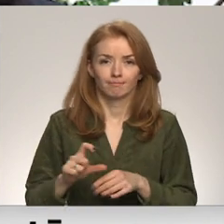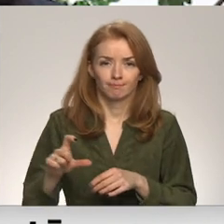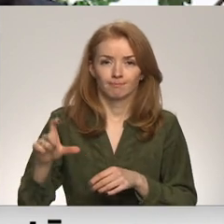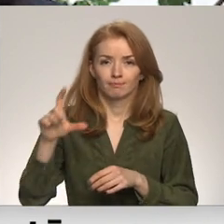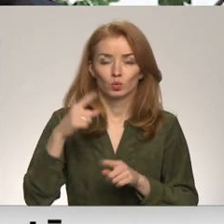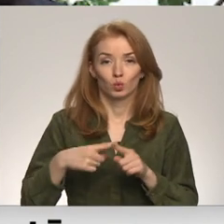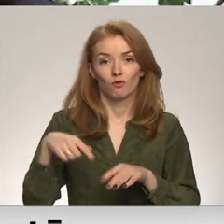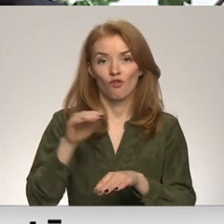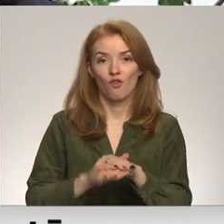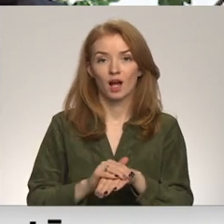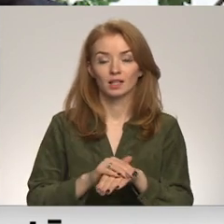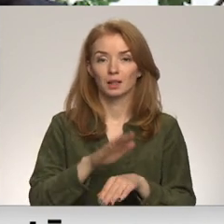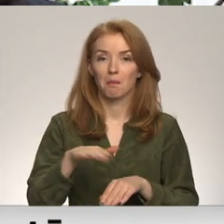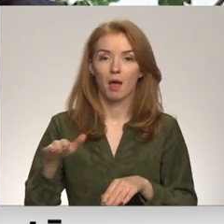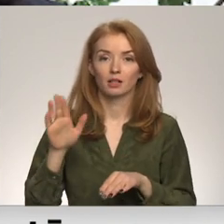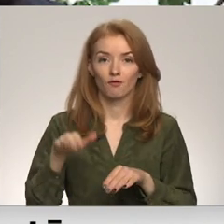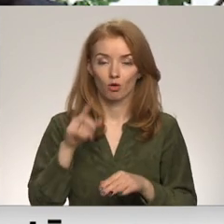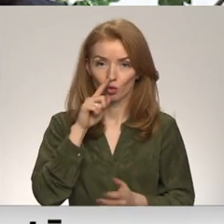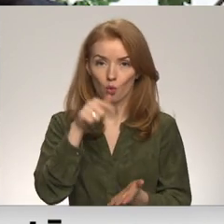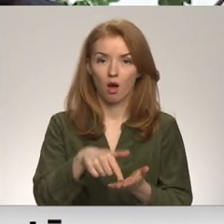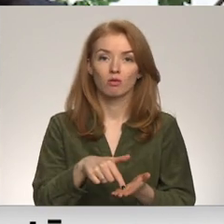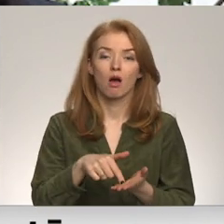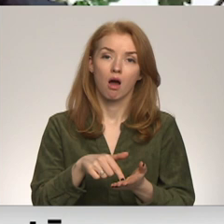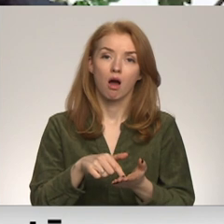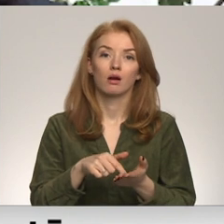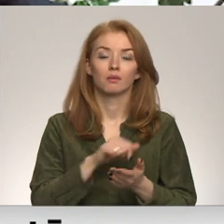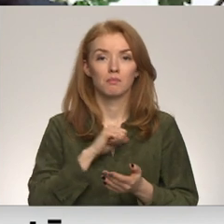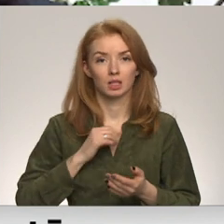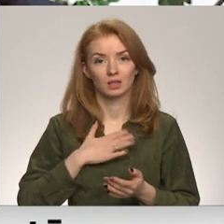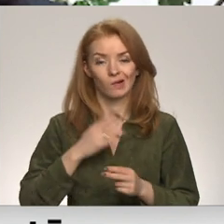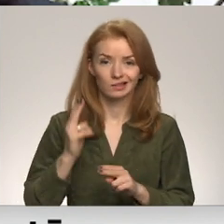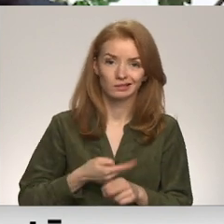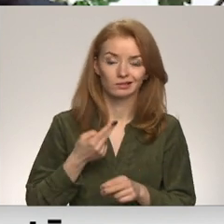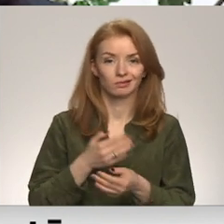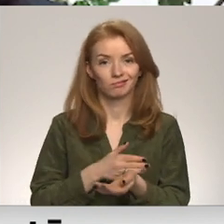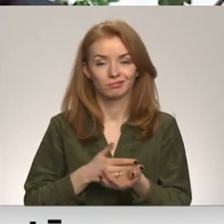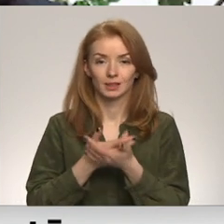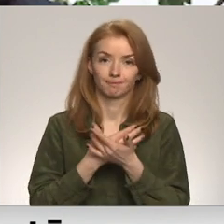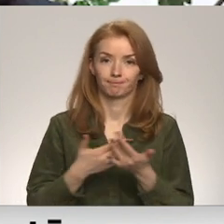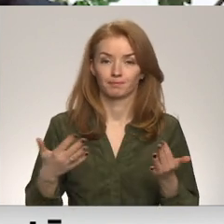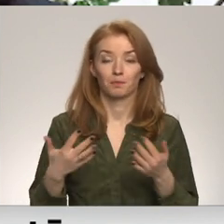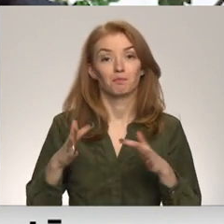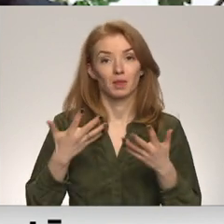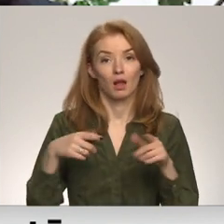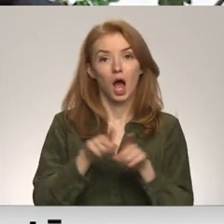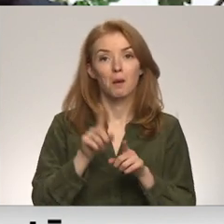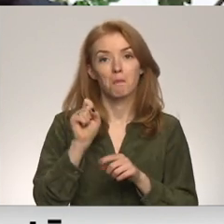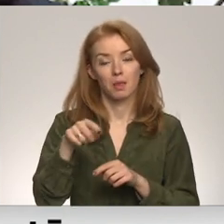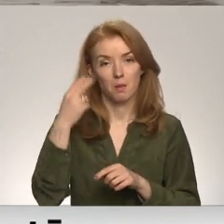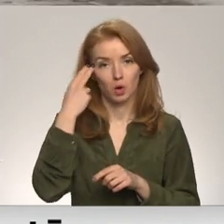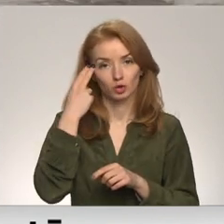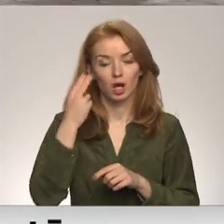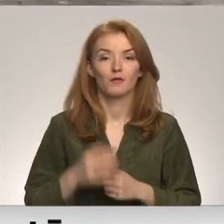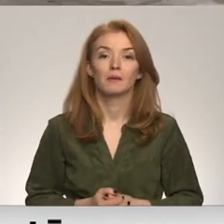un faktiski nu, bērns var nonākt arī pie paškaitējošām darbībām un arī, protams, nu, diemžēl, bet arī pie pašnāvības